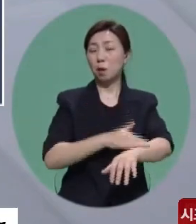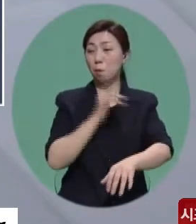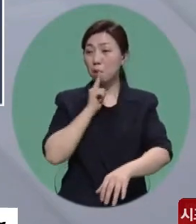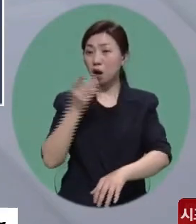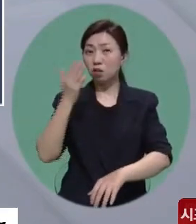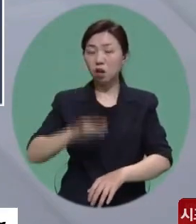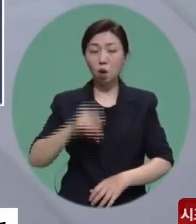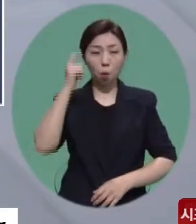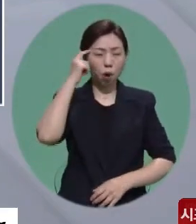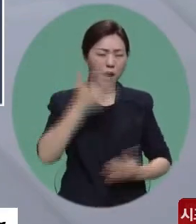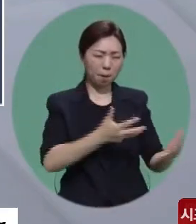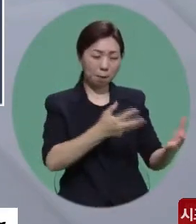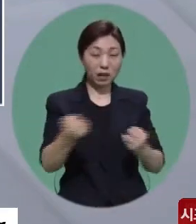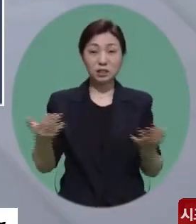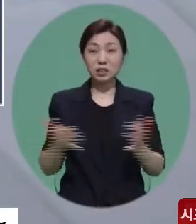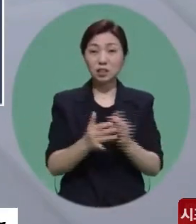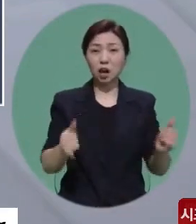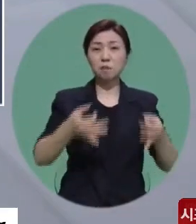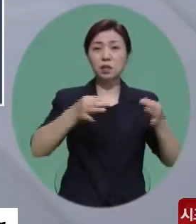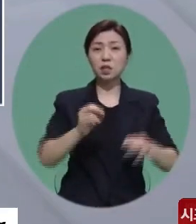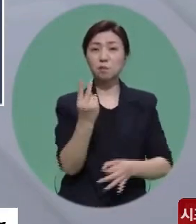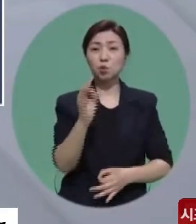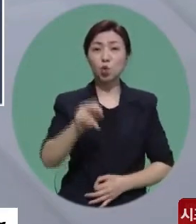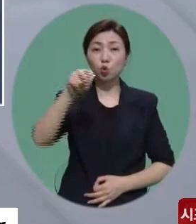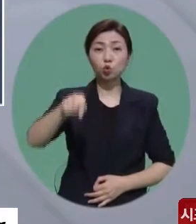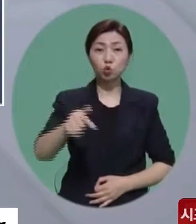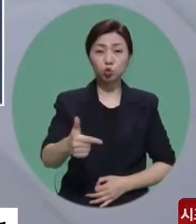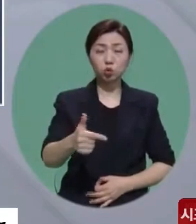생각하고요. 제가 아무도 처벌받지 않고